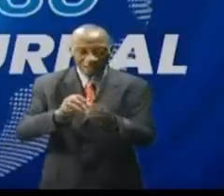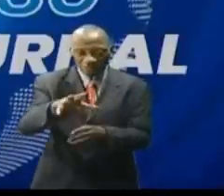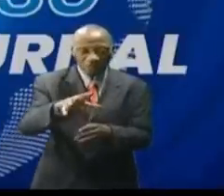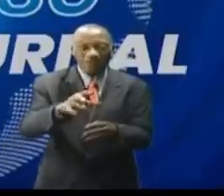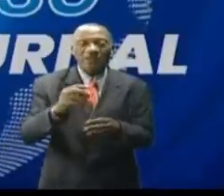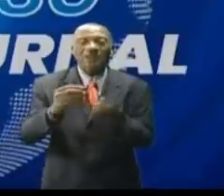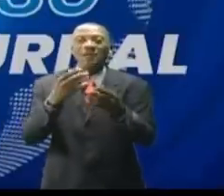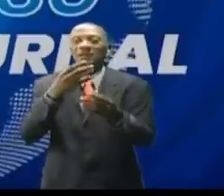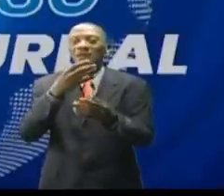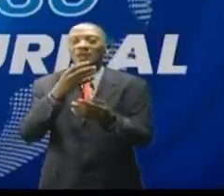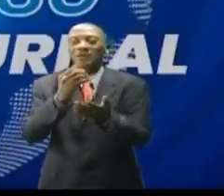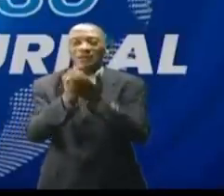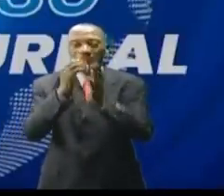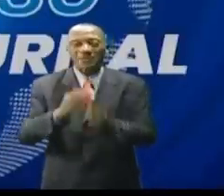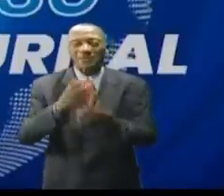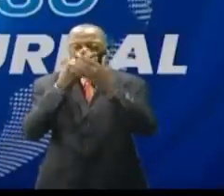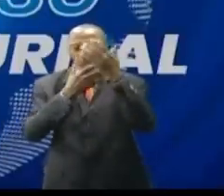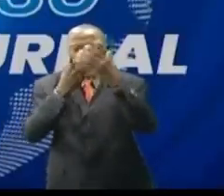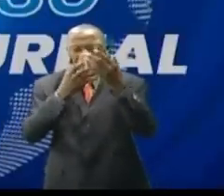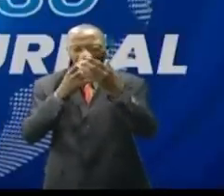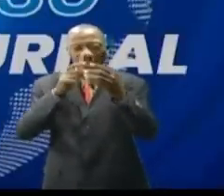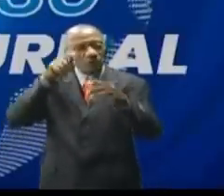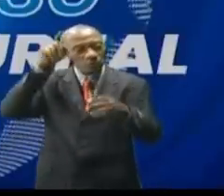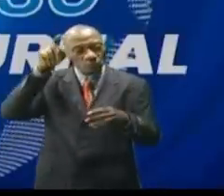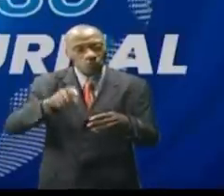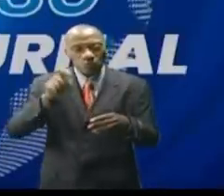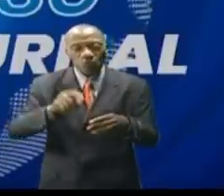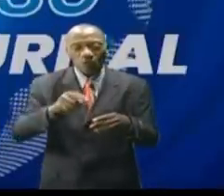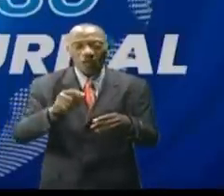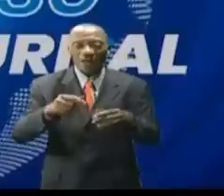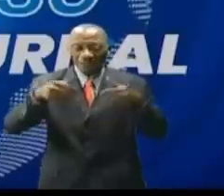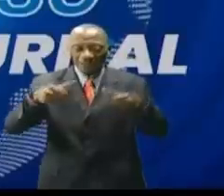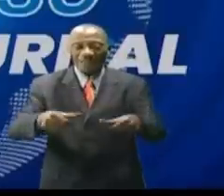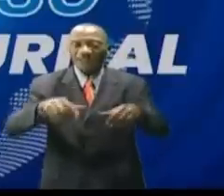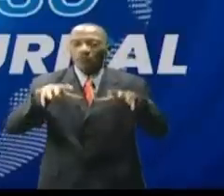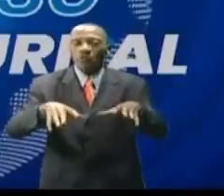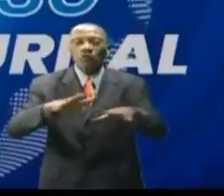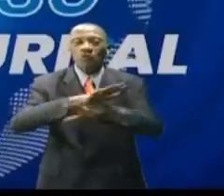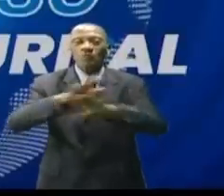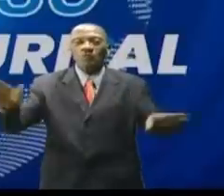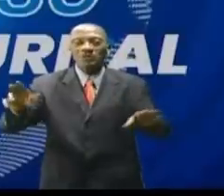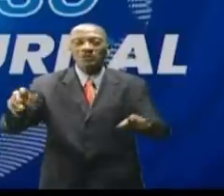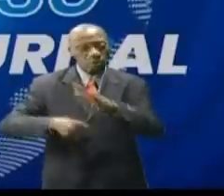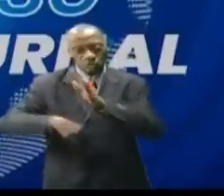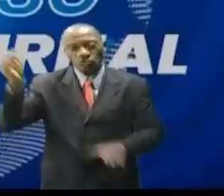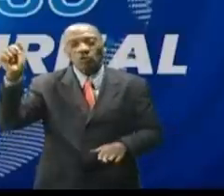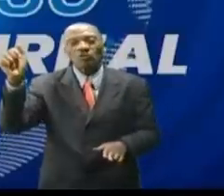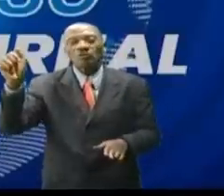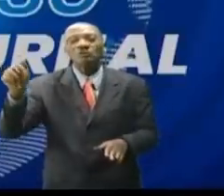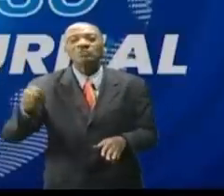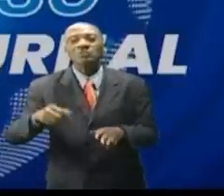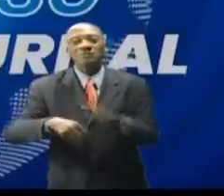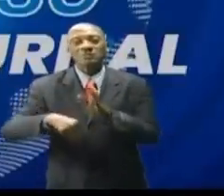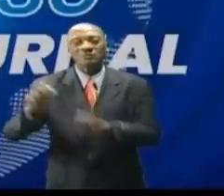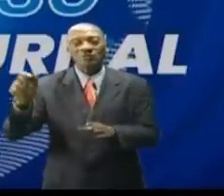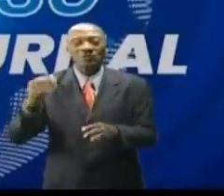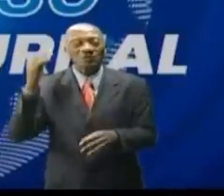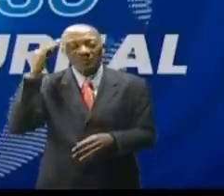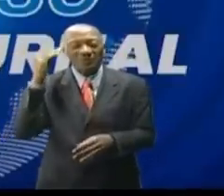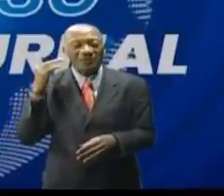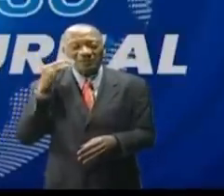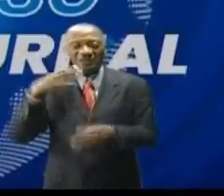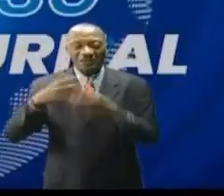quitter dans 48 heures le territoire congolais. C'est le vice-premier ministre, ministre des Affaires étrangères, Christophe Lutundula,